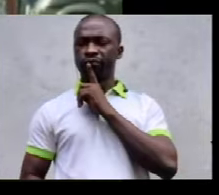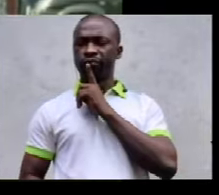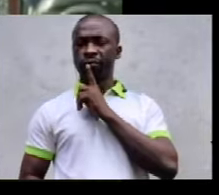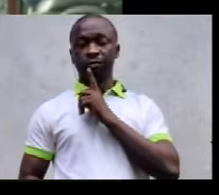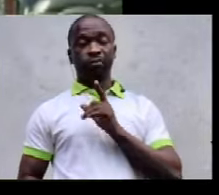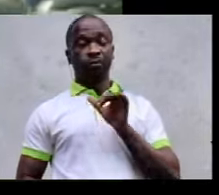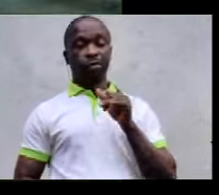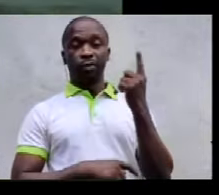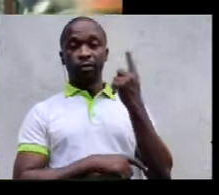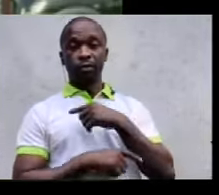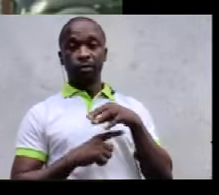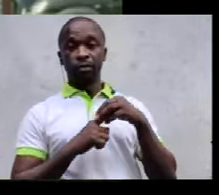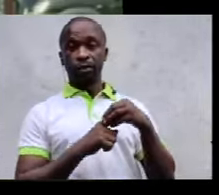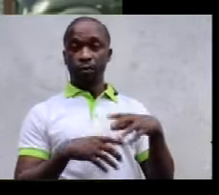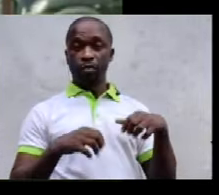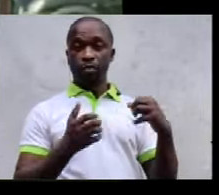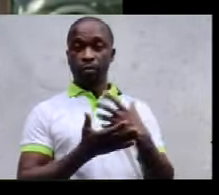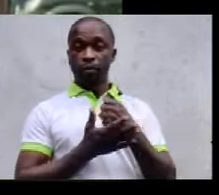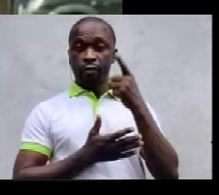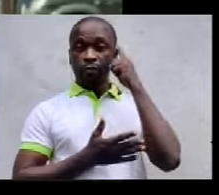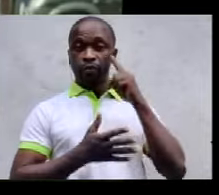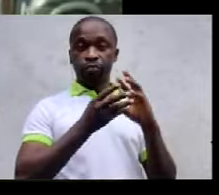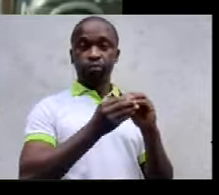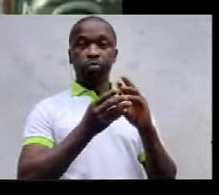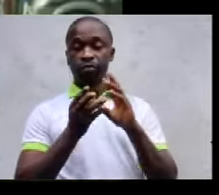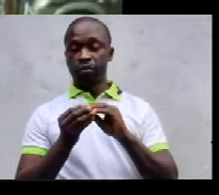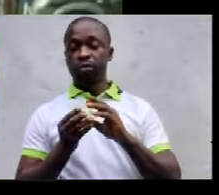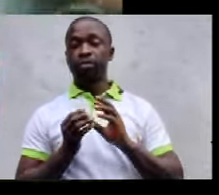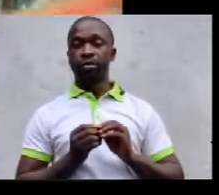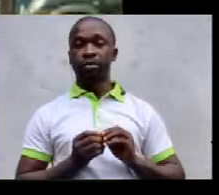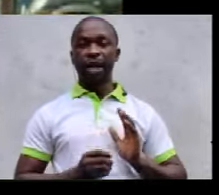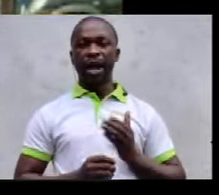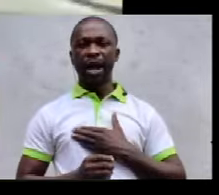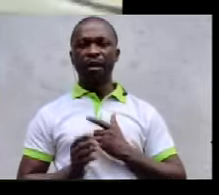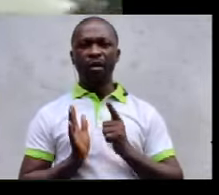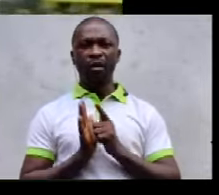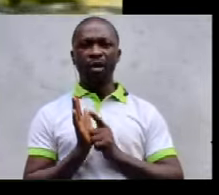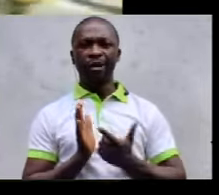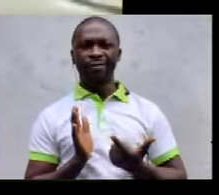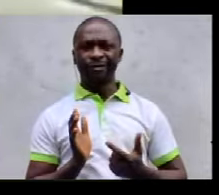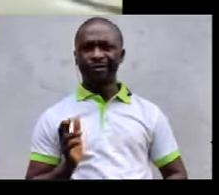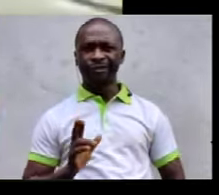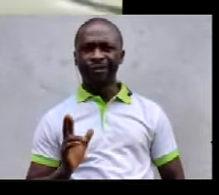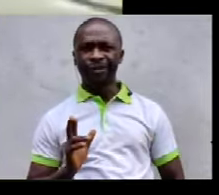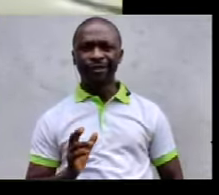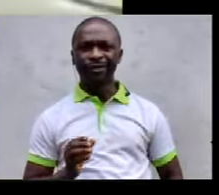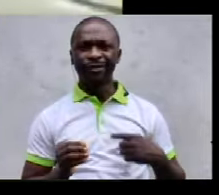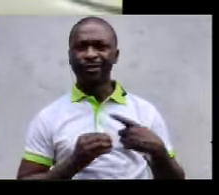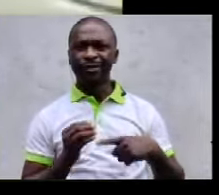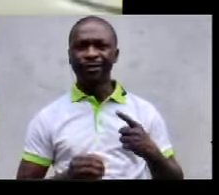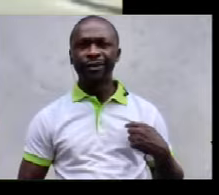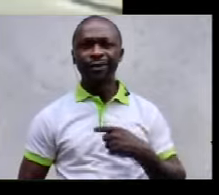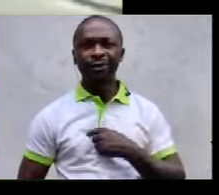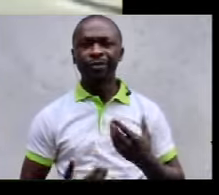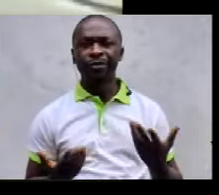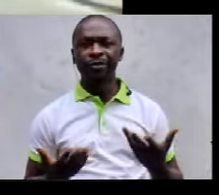que ce jour spécial-là, on doit revendiquer contre ça aussi. Le plus souvent, les femmes sont lésées. Oh, ça, c'est pas bon. Ça frustre. Pas